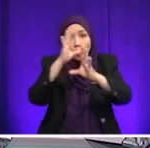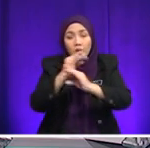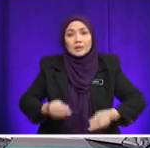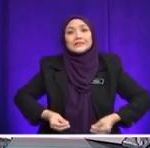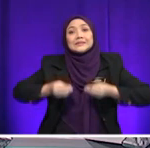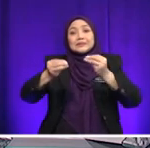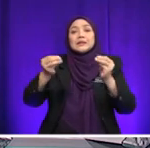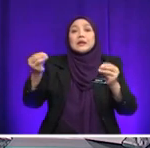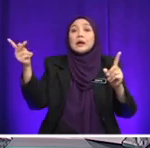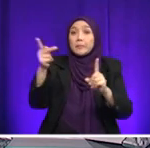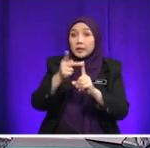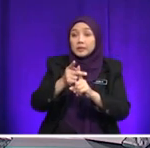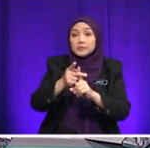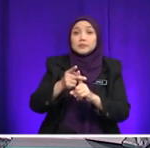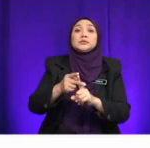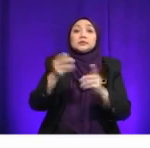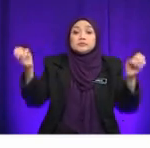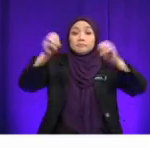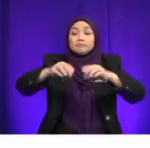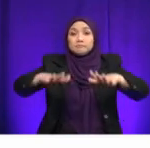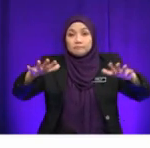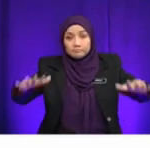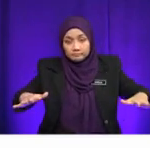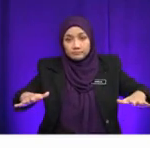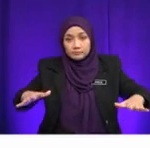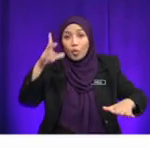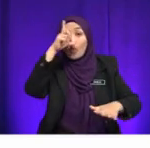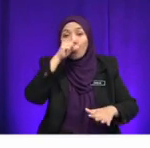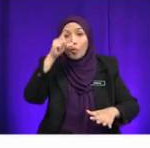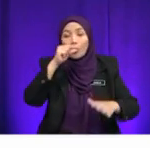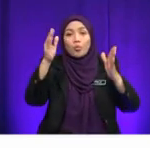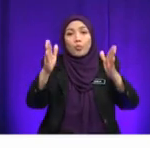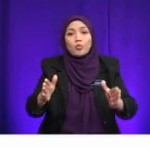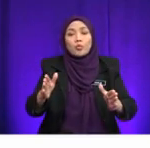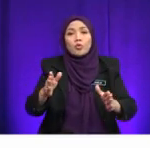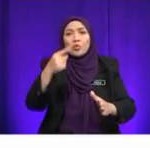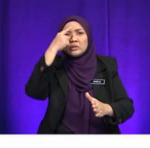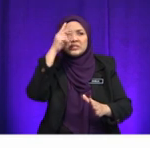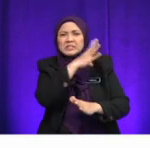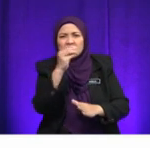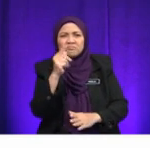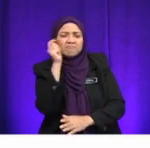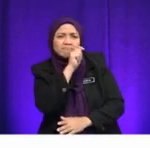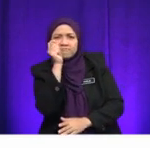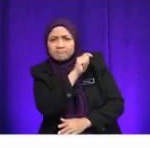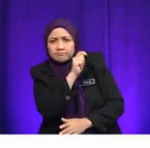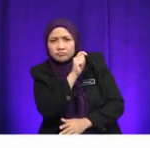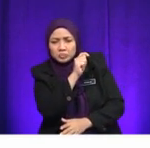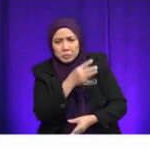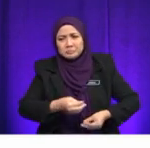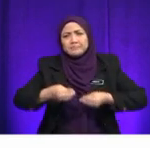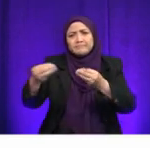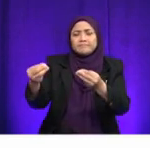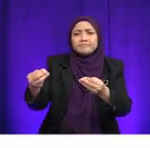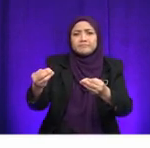British dan cara yang dilakukan oleh ini adalah secara tipu muslihat untuk mendapatkan persetujuan ketua tempatan